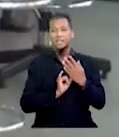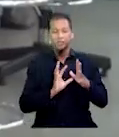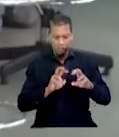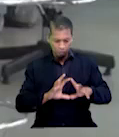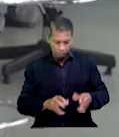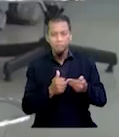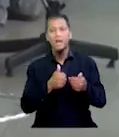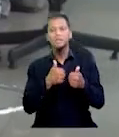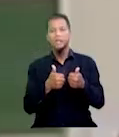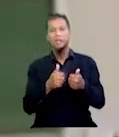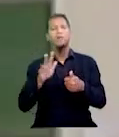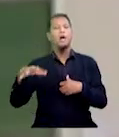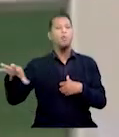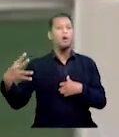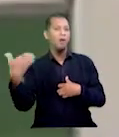keluarga.